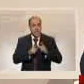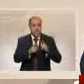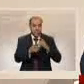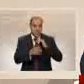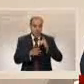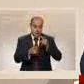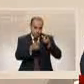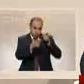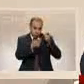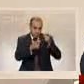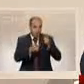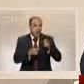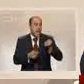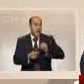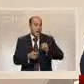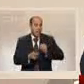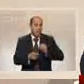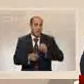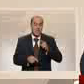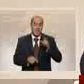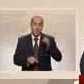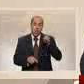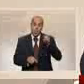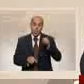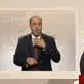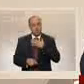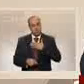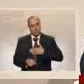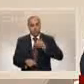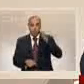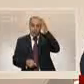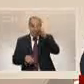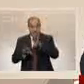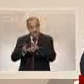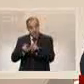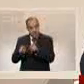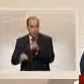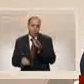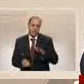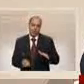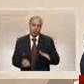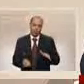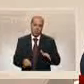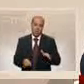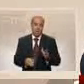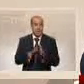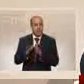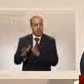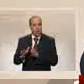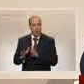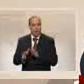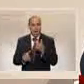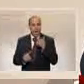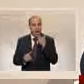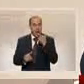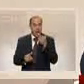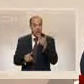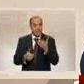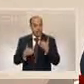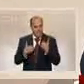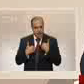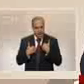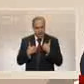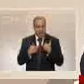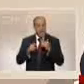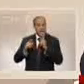ويلقي صدره للارهاب يكون مطمان على ستقبل عائلته وصغاره ومن جهه اخرى باش نفعل